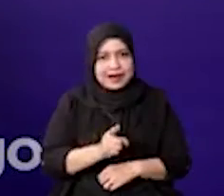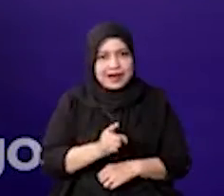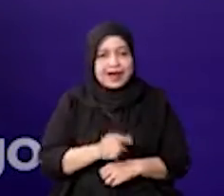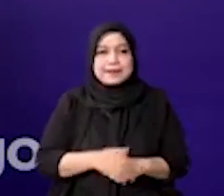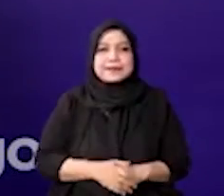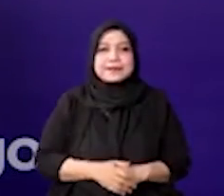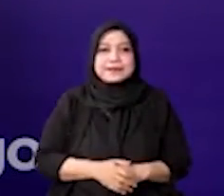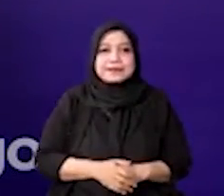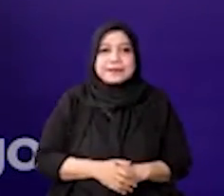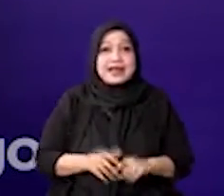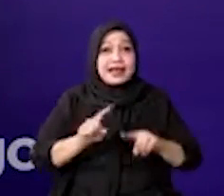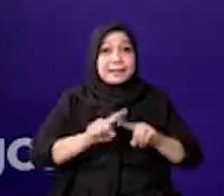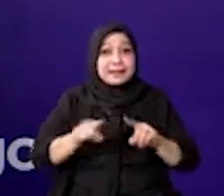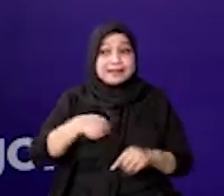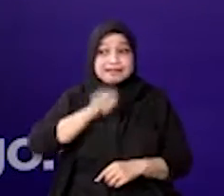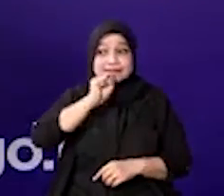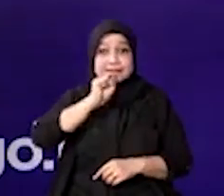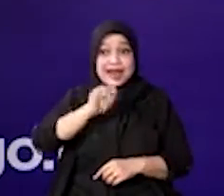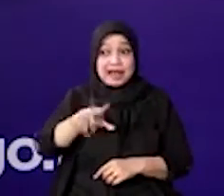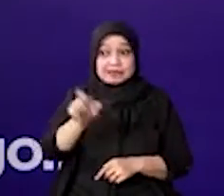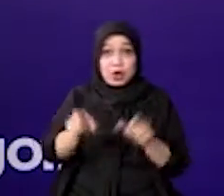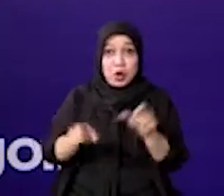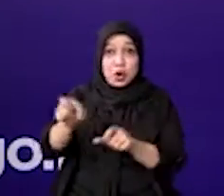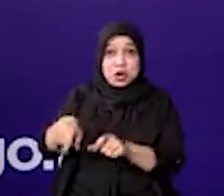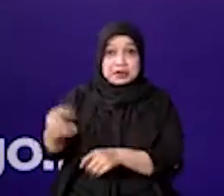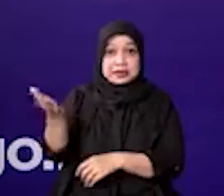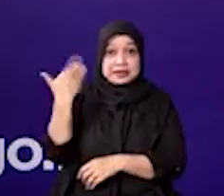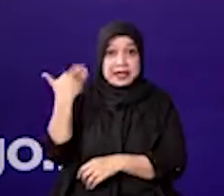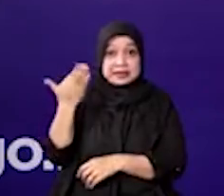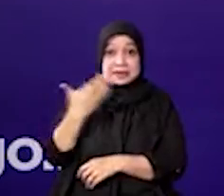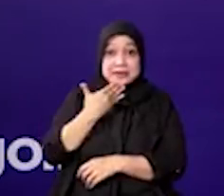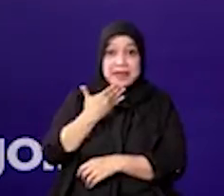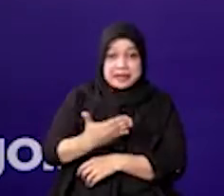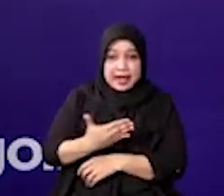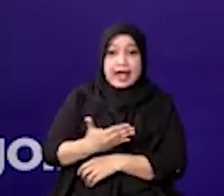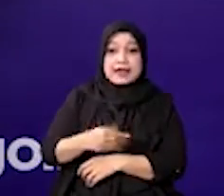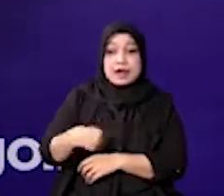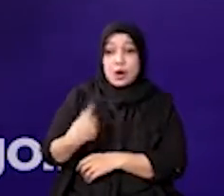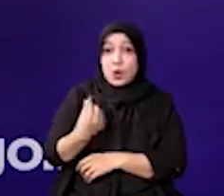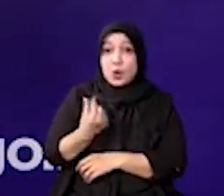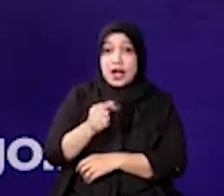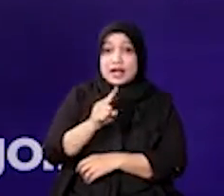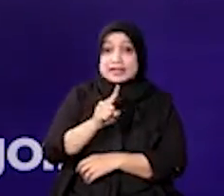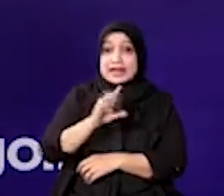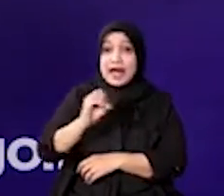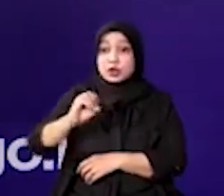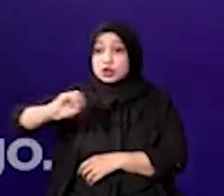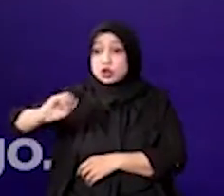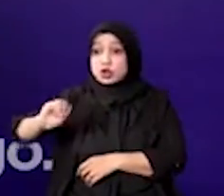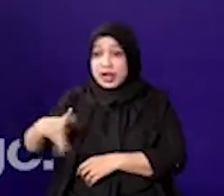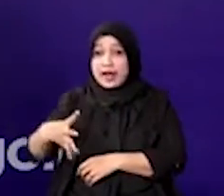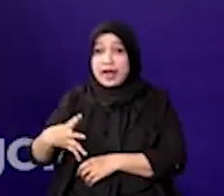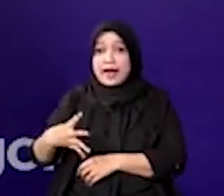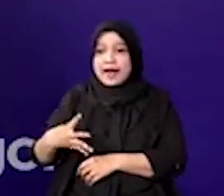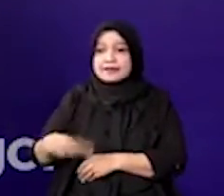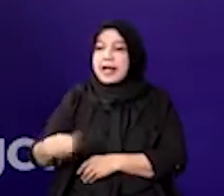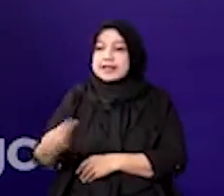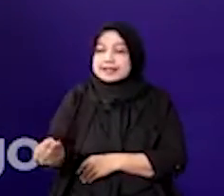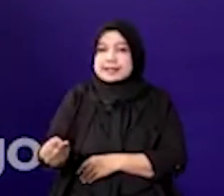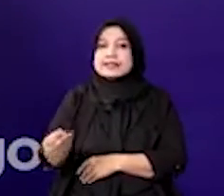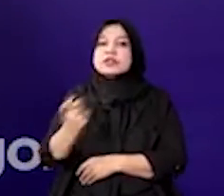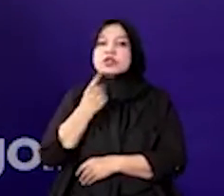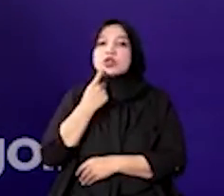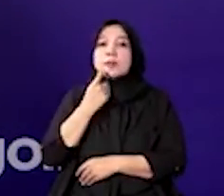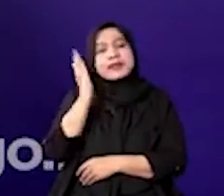dulu tapi saya nyatakan sama mereka saya kasih 100 juta I tidur bersama di